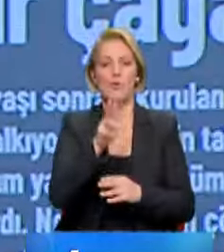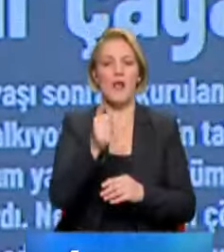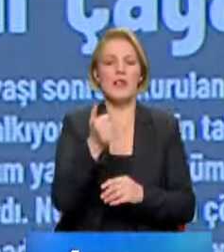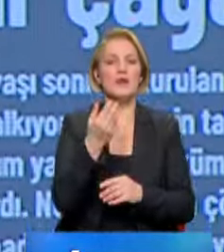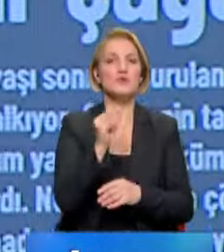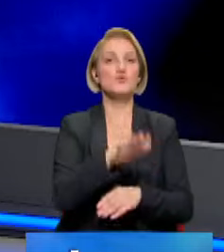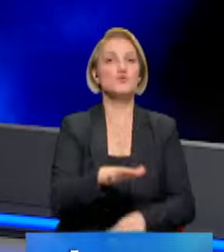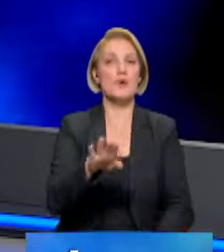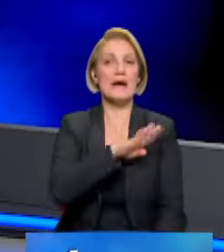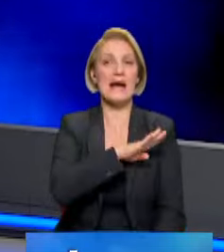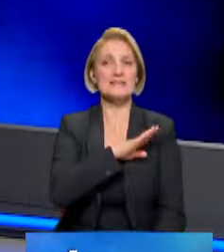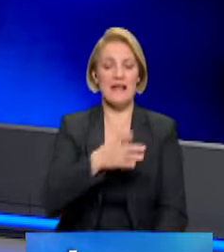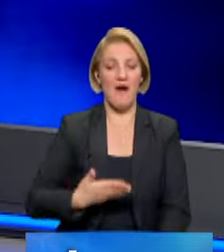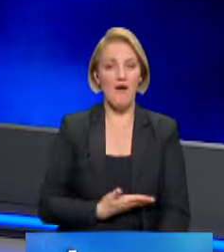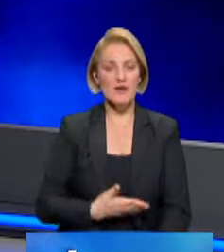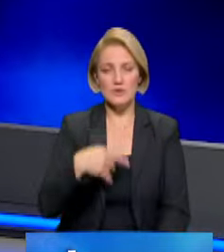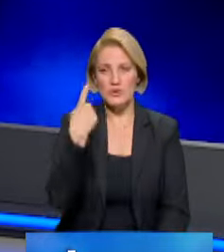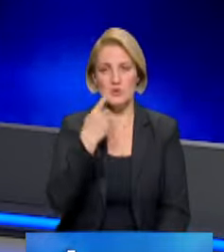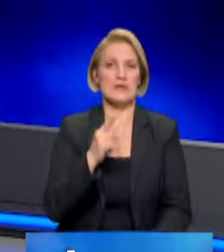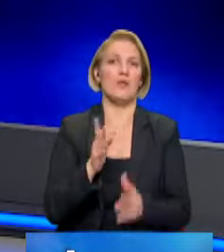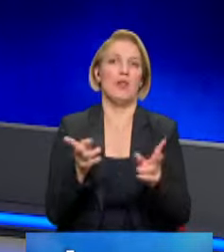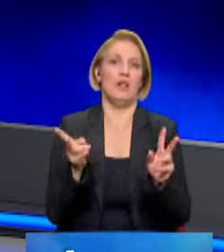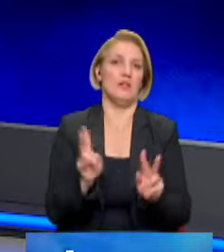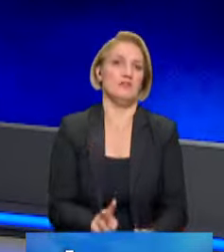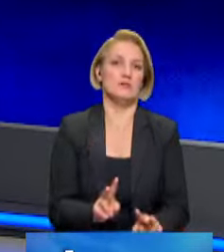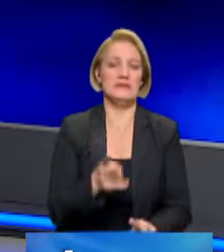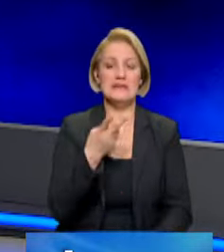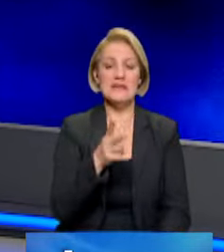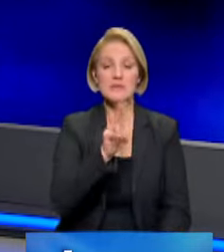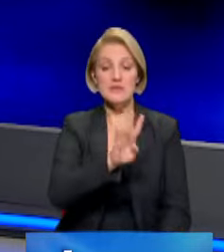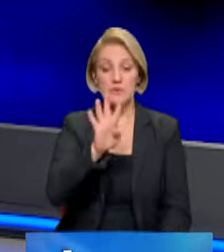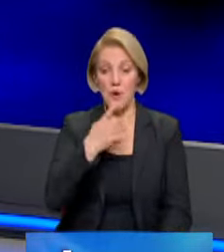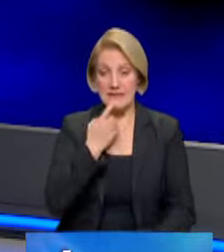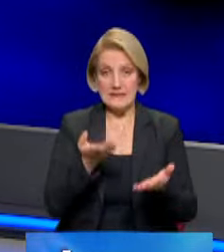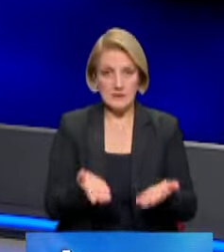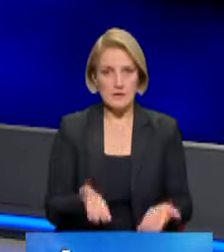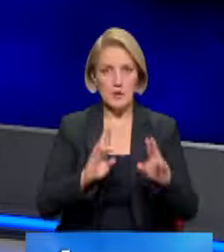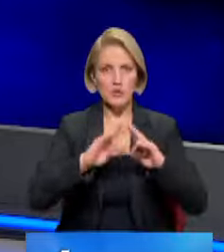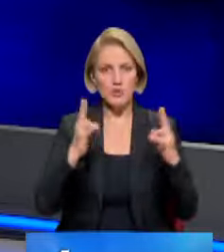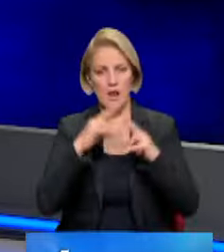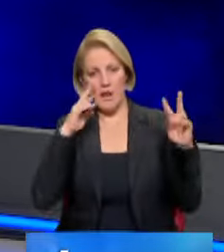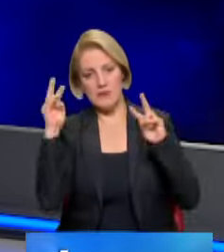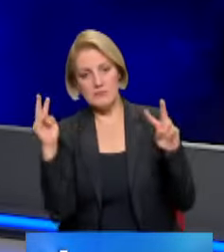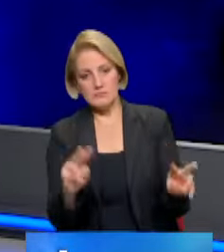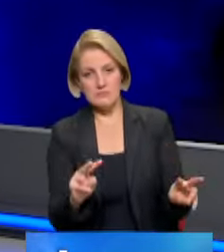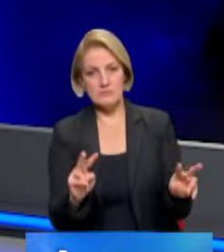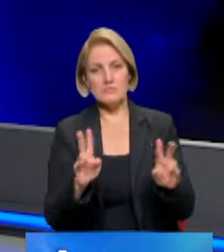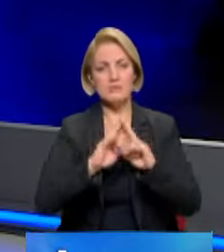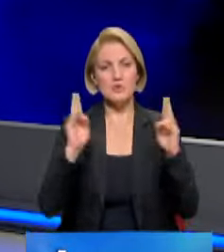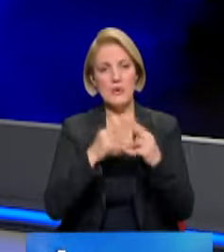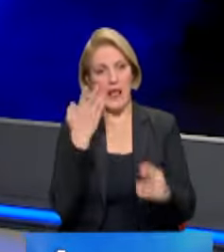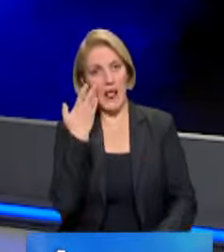36 çocuk Gazze'de açlıktan hayatını kaybetti. 2024 yılında tüm dünyanın gözü önünde, tüm